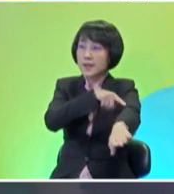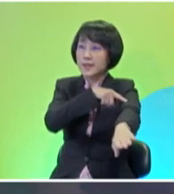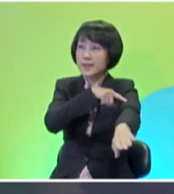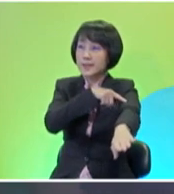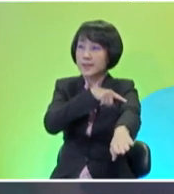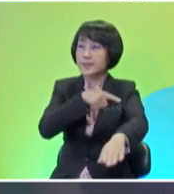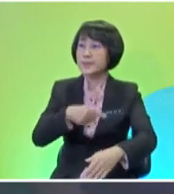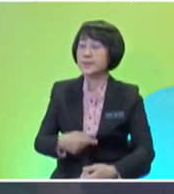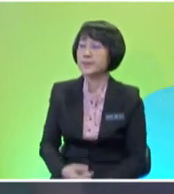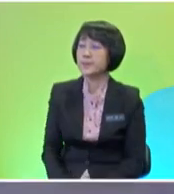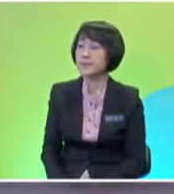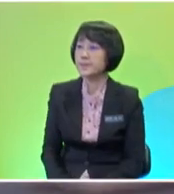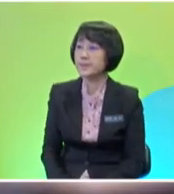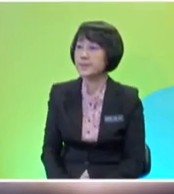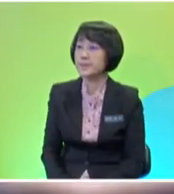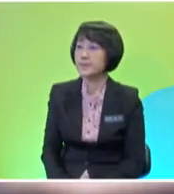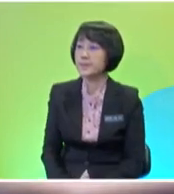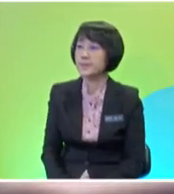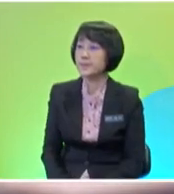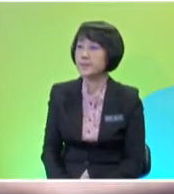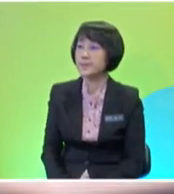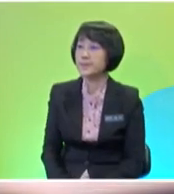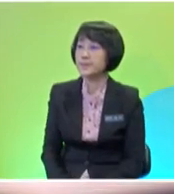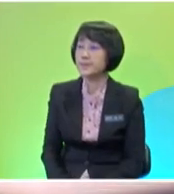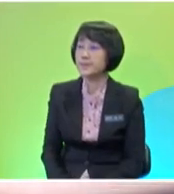punya tapak. Okey.